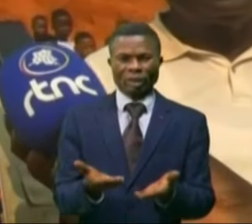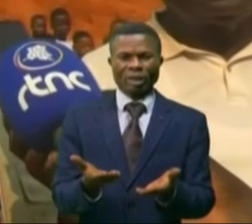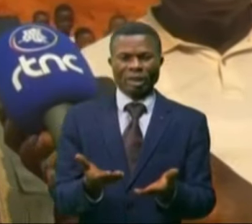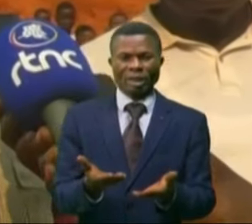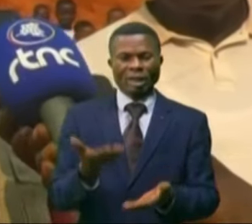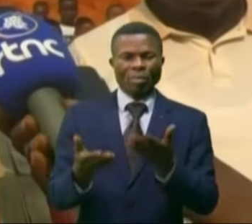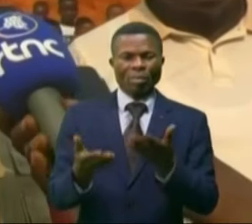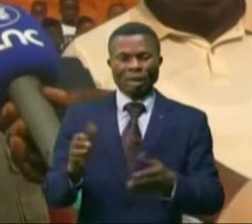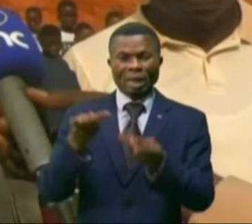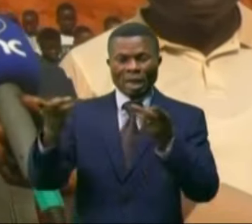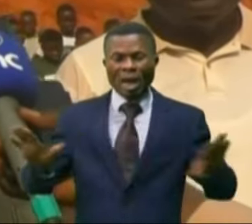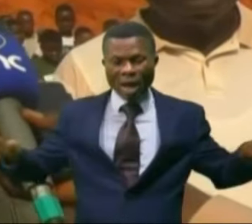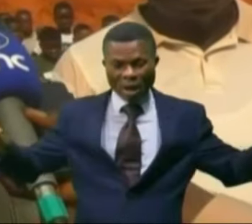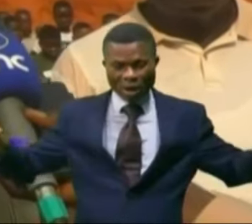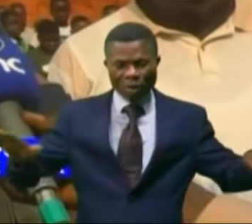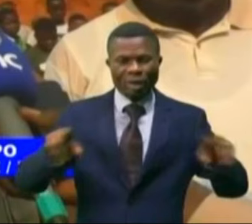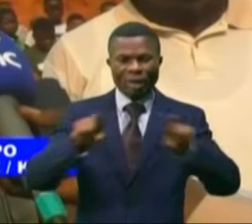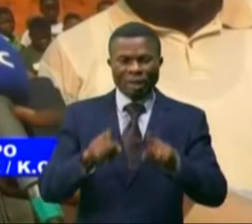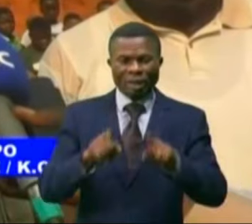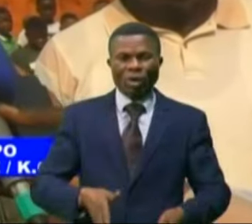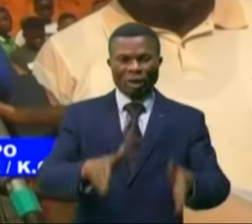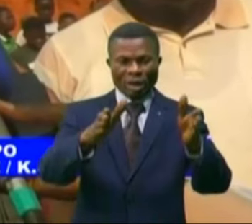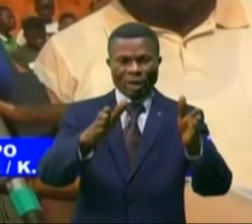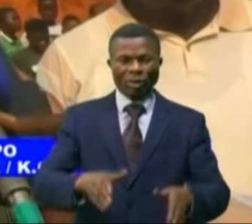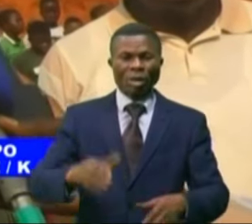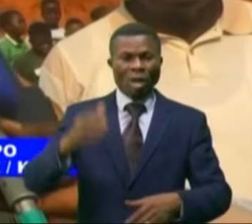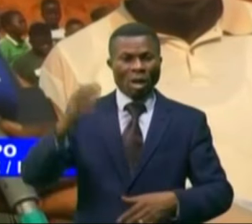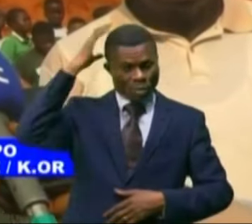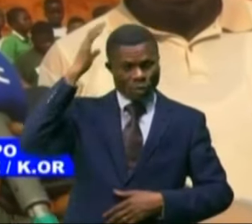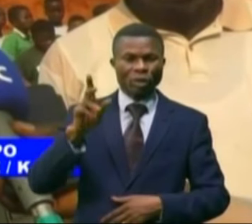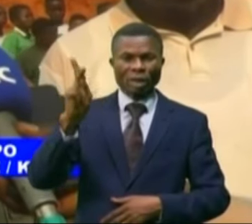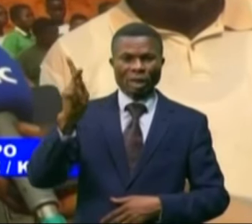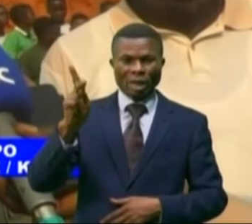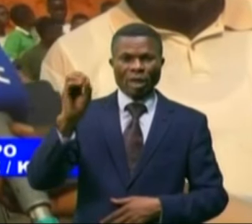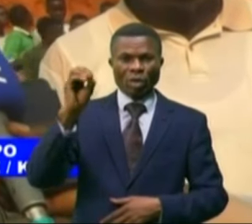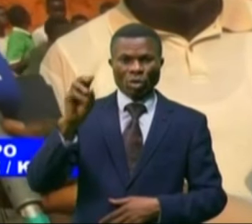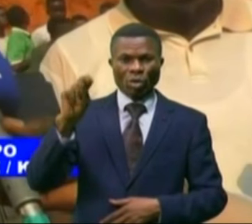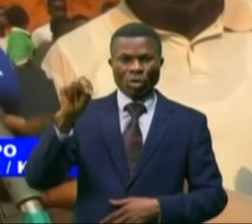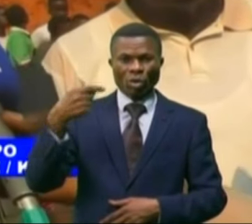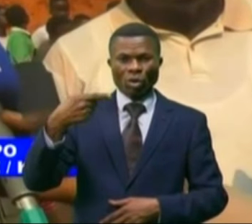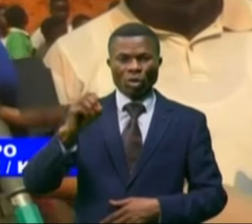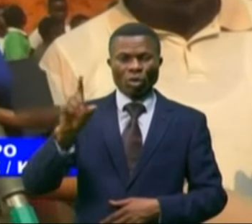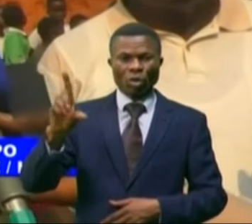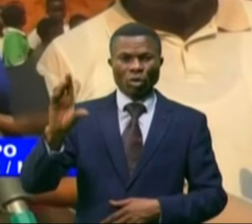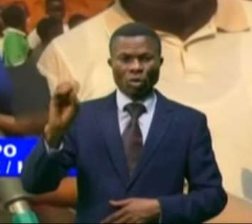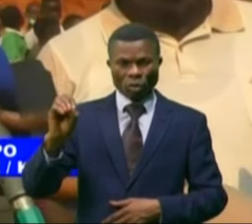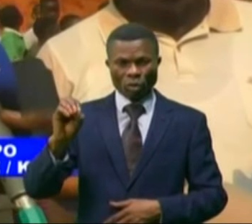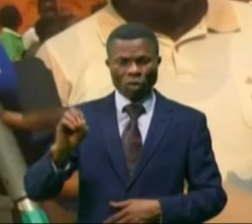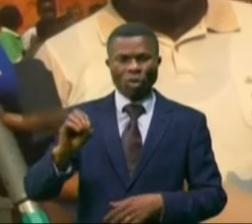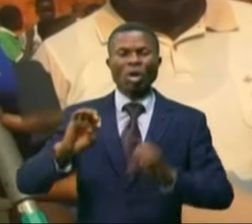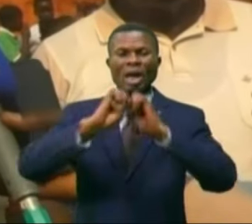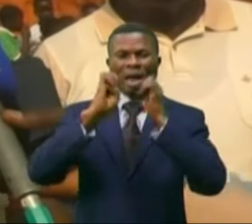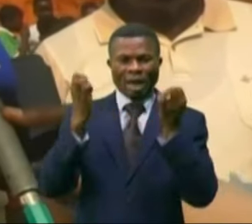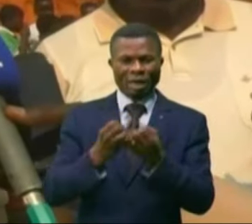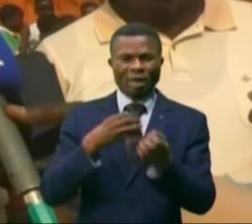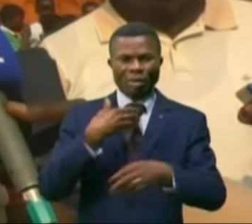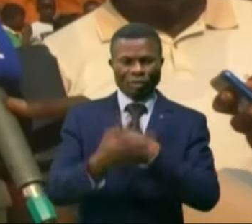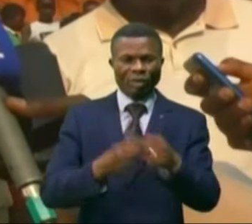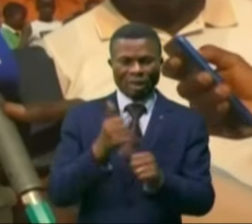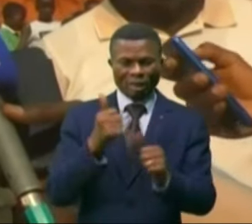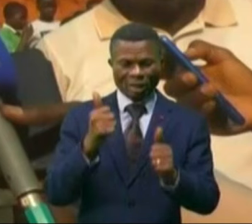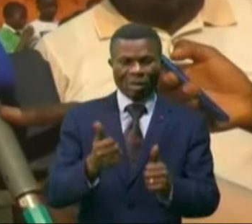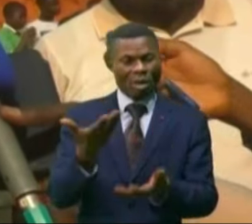à l'aéroport, que ce soit sur le tronçon Monseigneur Nkongolo. Les entreprises ont recruté, font du bon travail. Je crois qu'ils m'ont